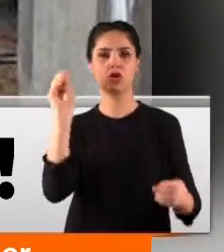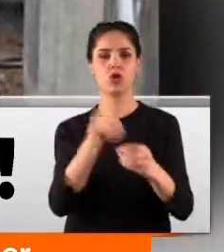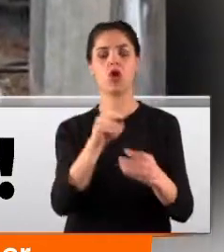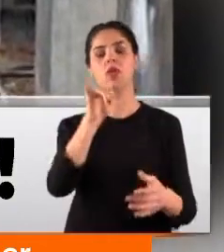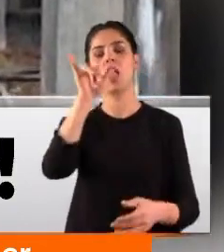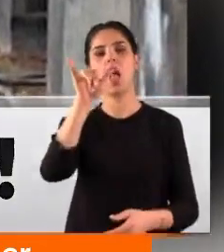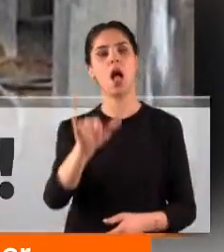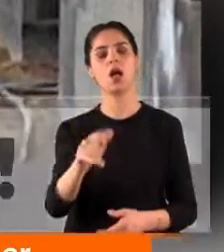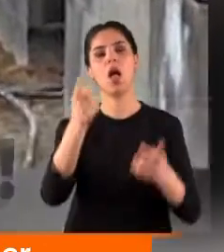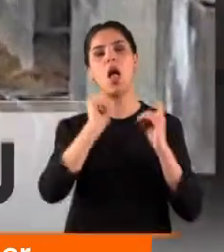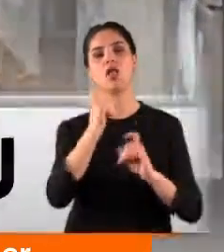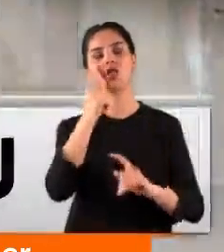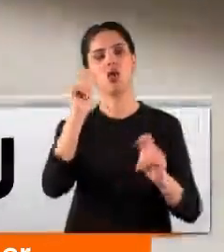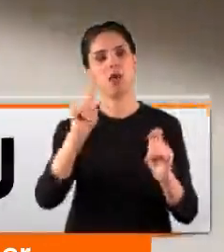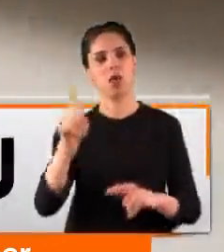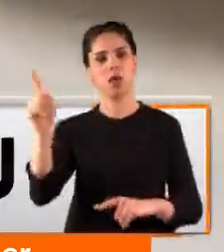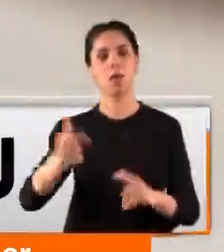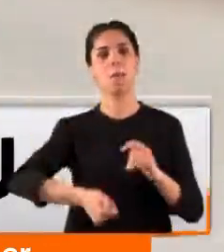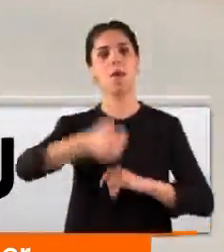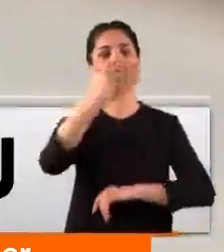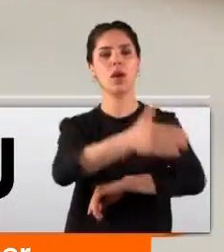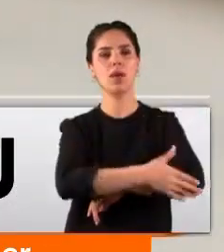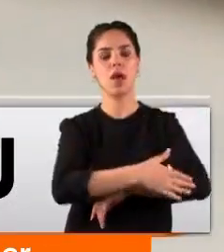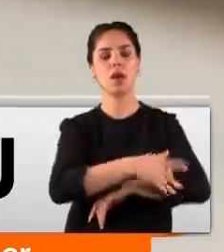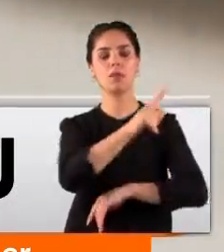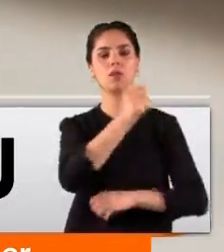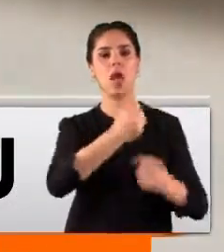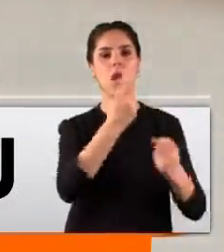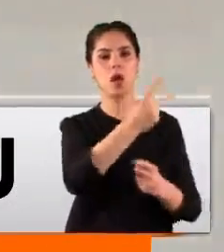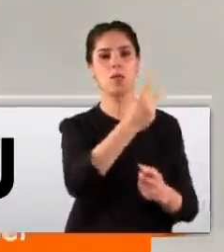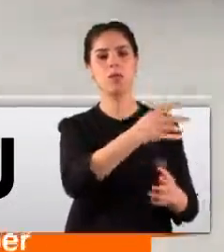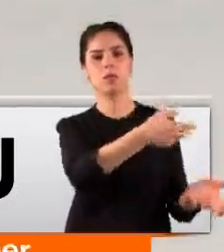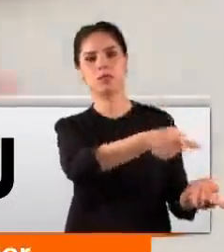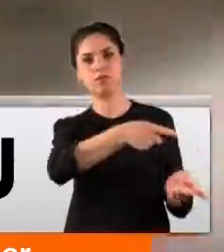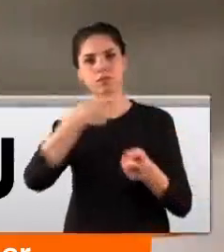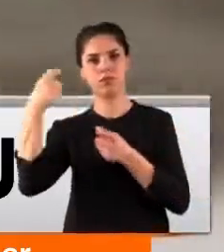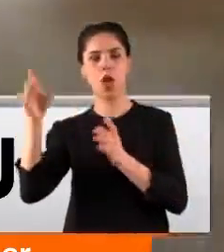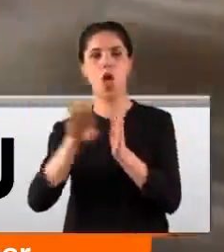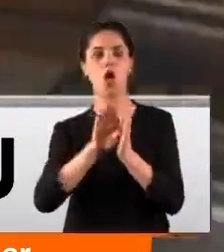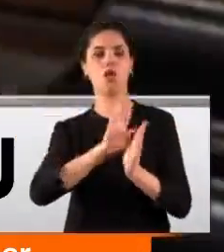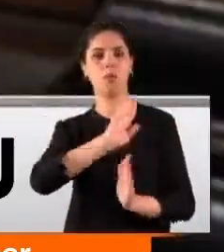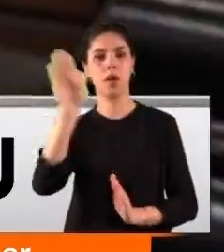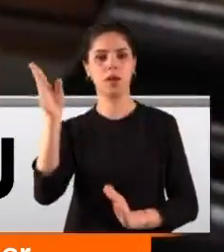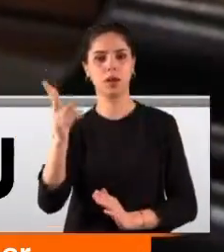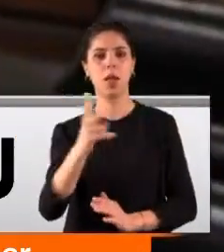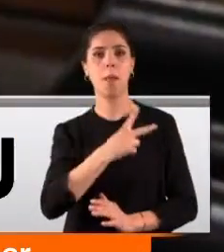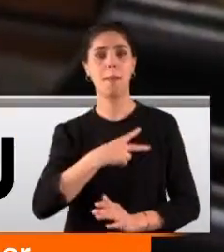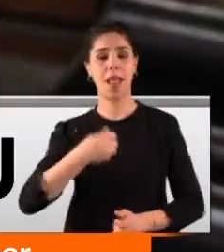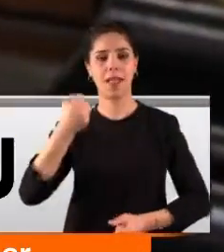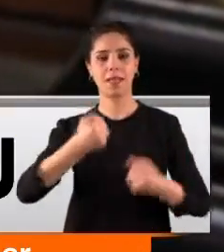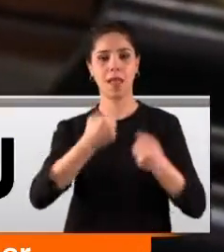haciz yoluyla aldı. Başkan yardımcısının makam aracına el kondu. Araç çekilip otoparka götürüldü. Belediye